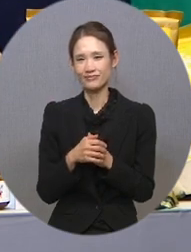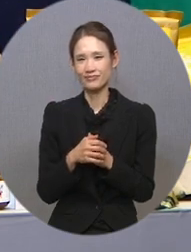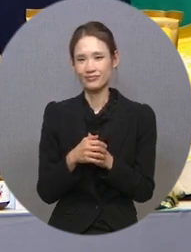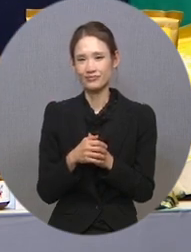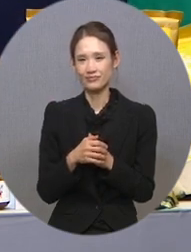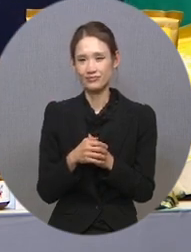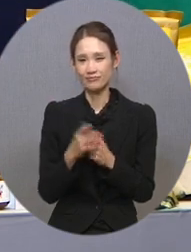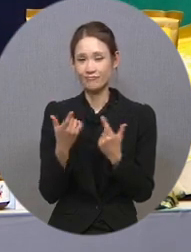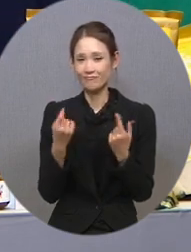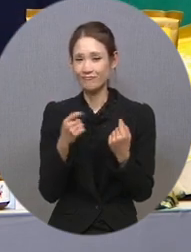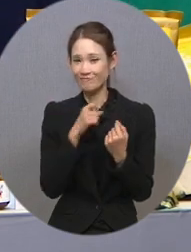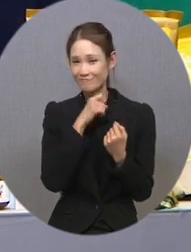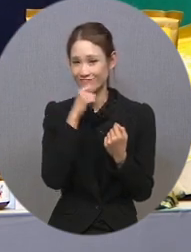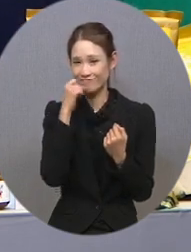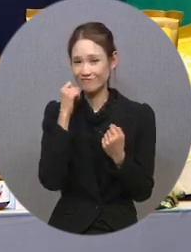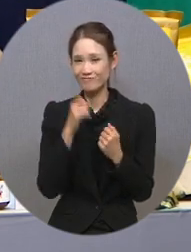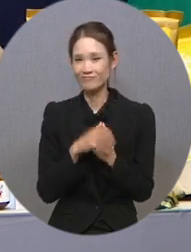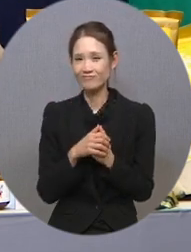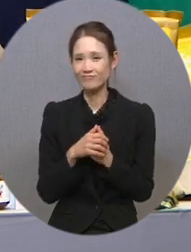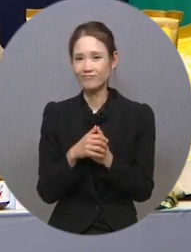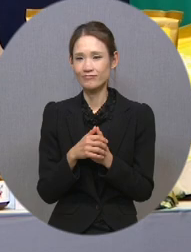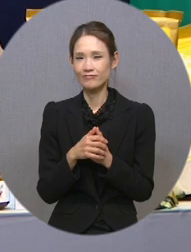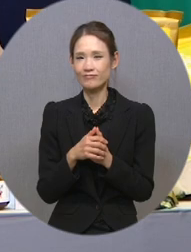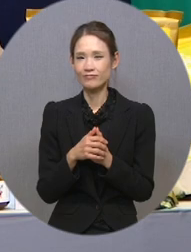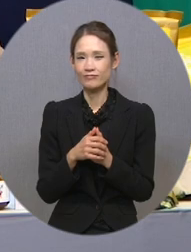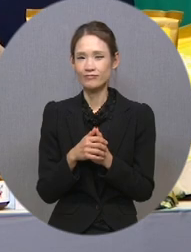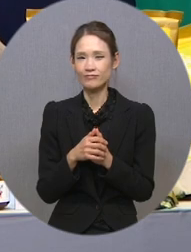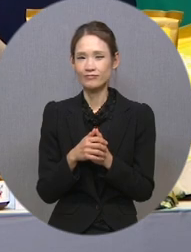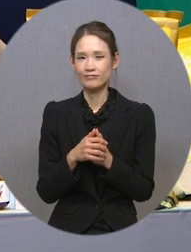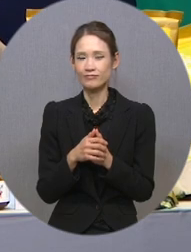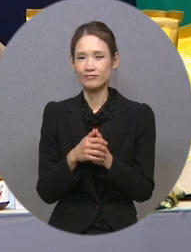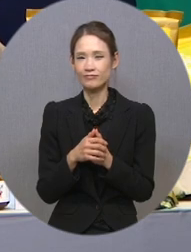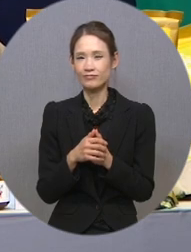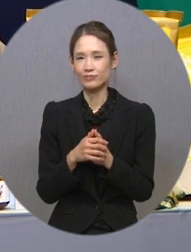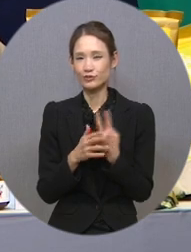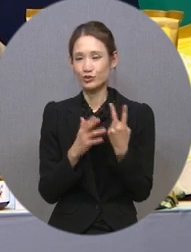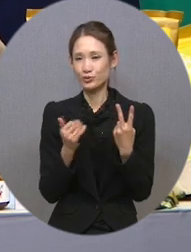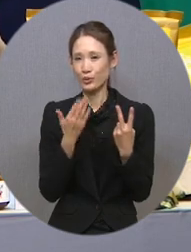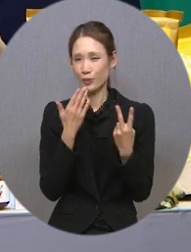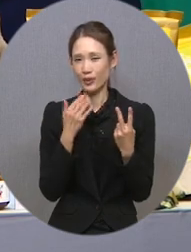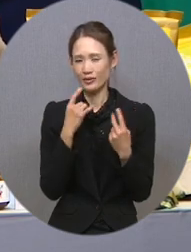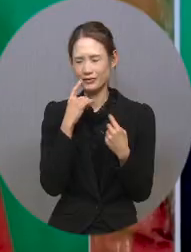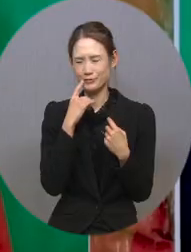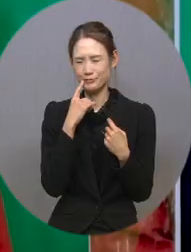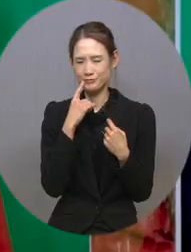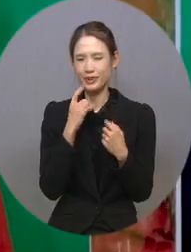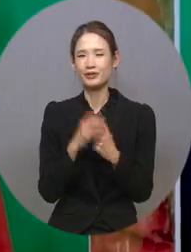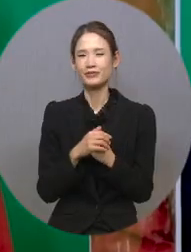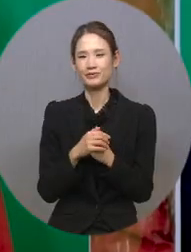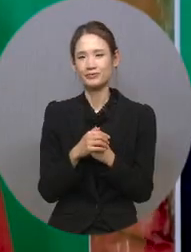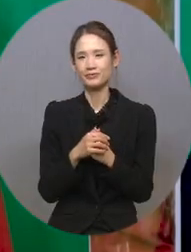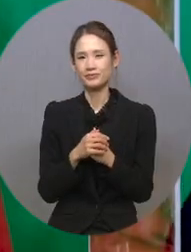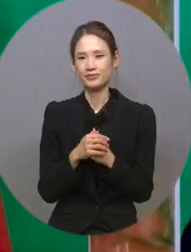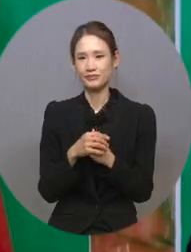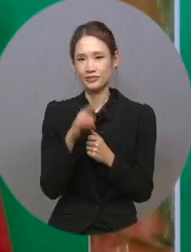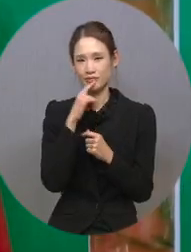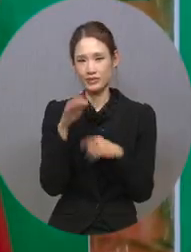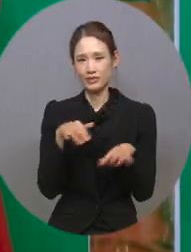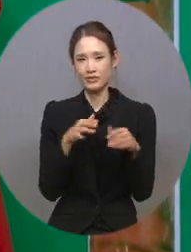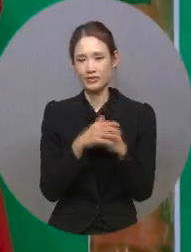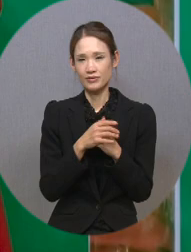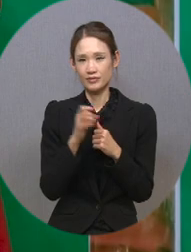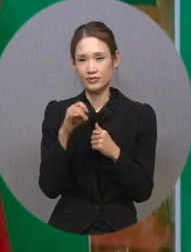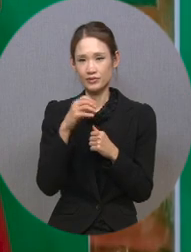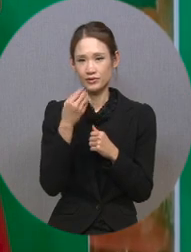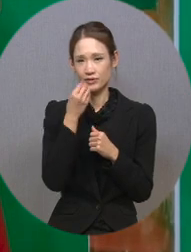아니 그렇게 맛있어요? 정말 맛있어. 야, 오 아니 두 분 드시는 거 보니까 그냥 침이 김치 달맞이